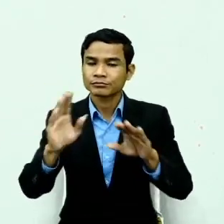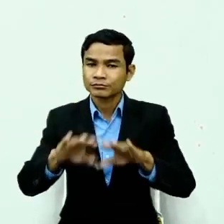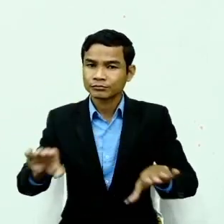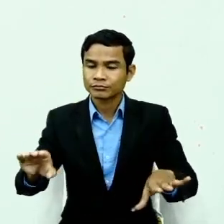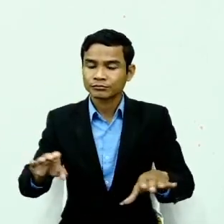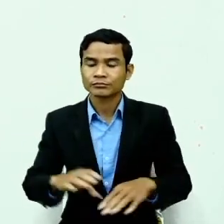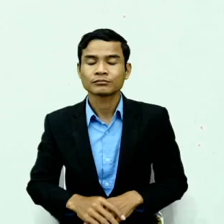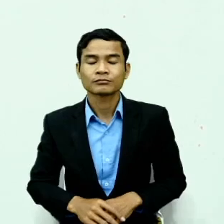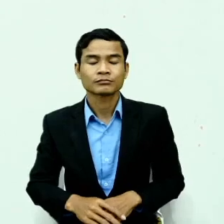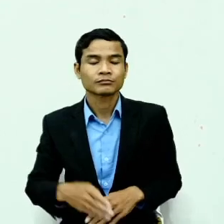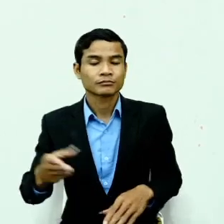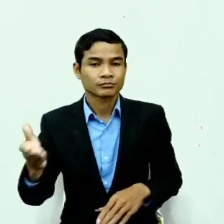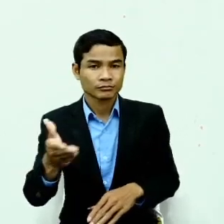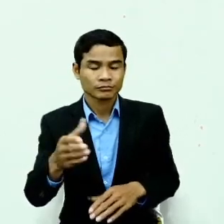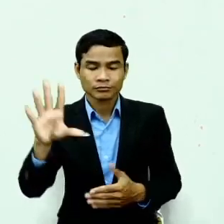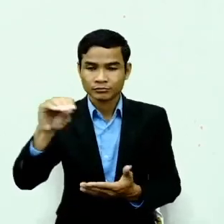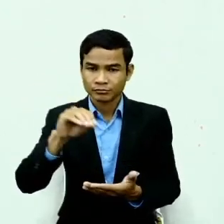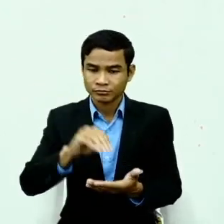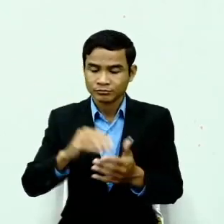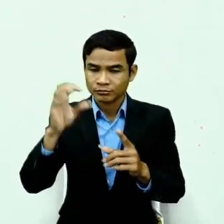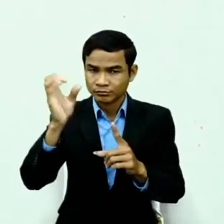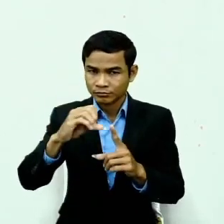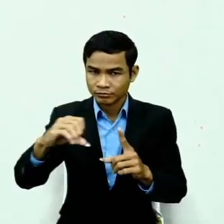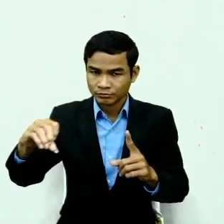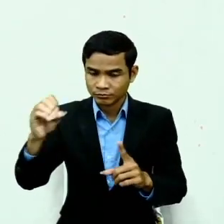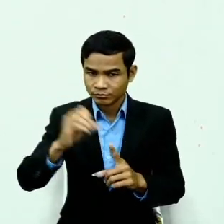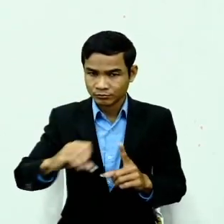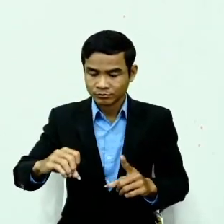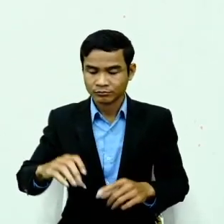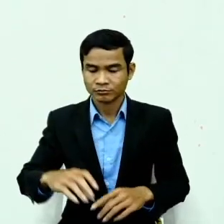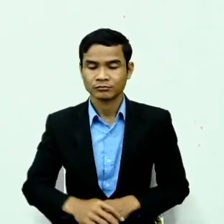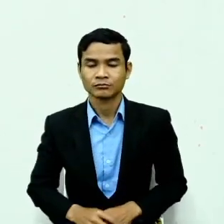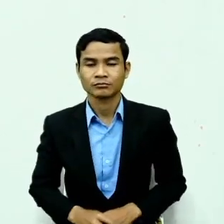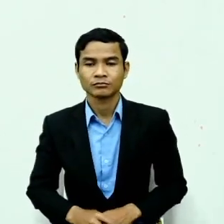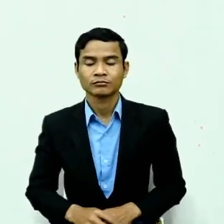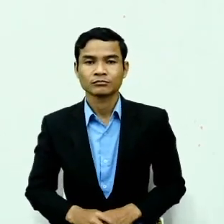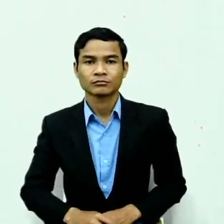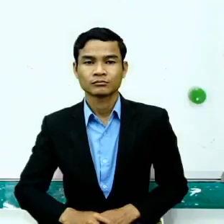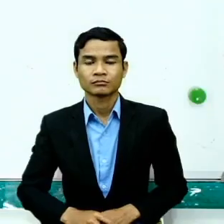con chà con chầm lòng là bà nhé con